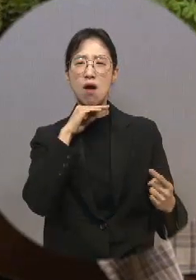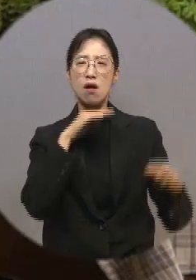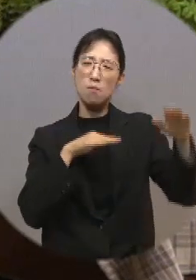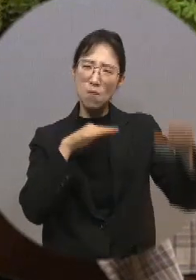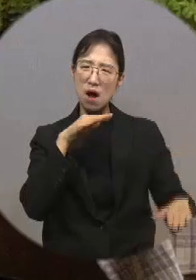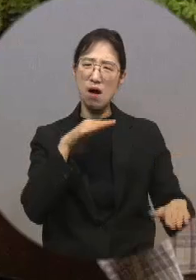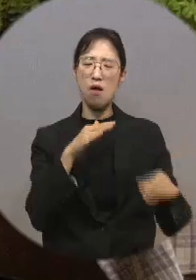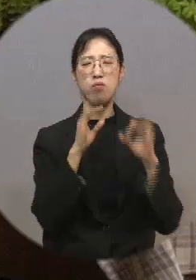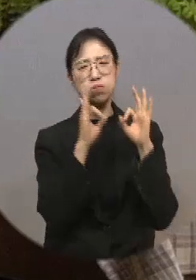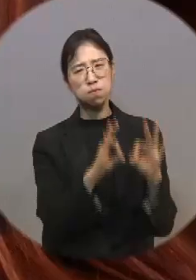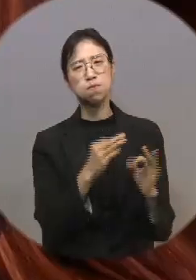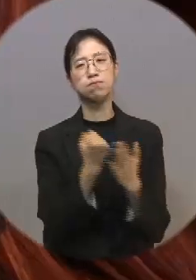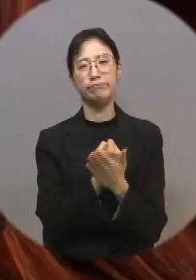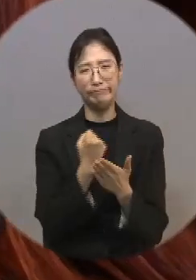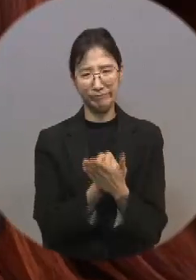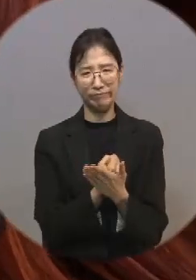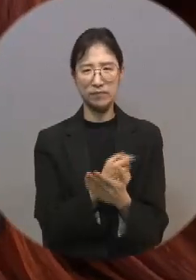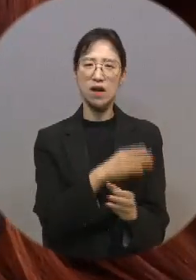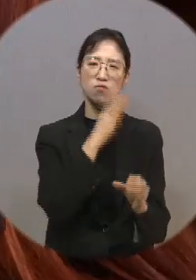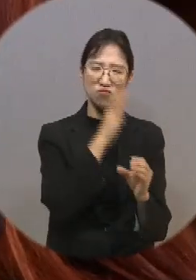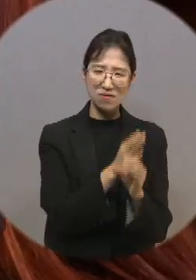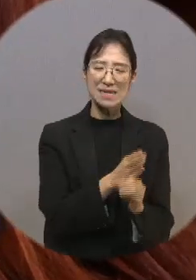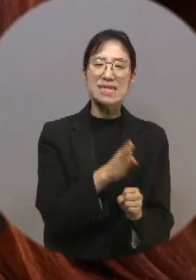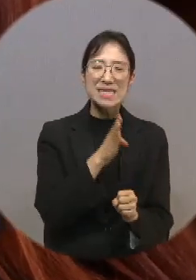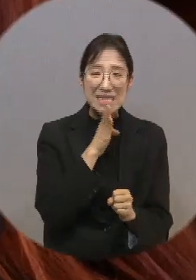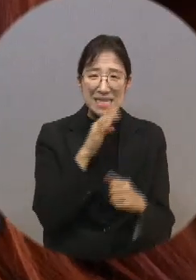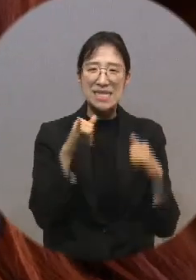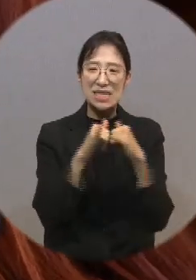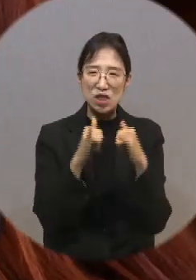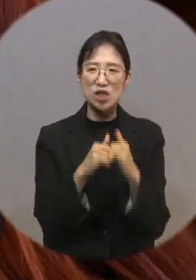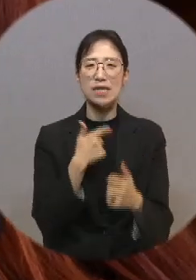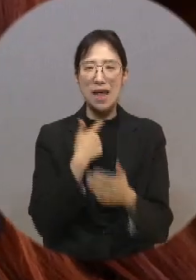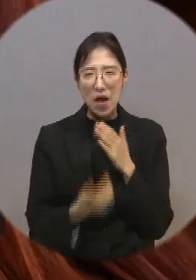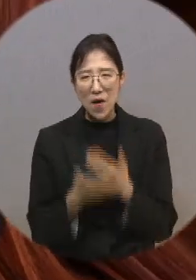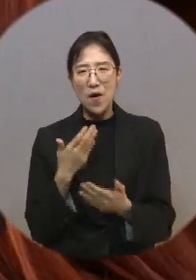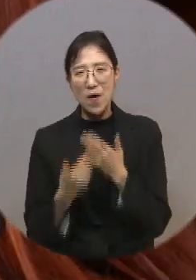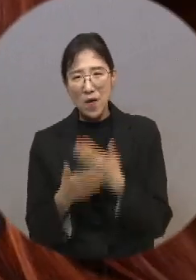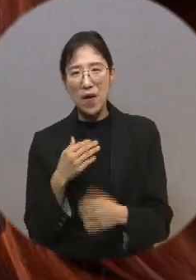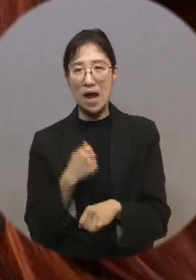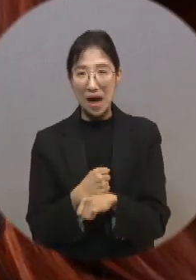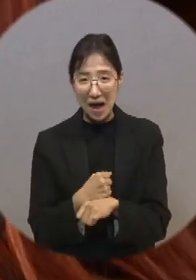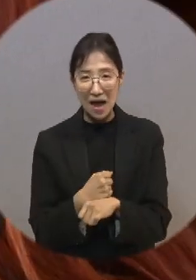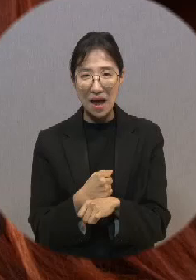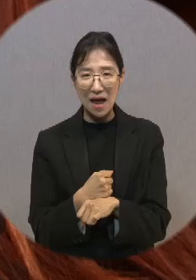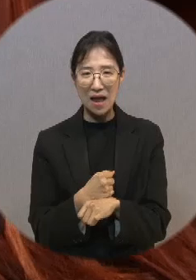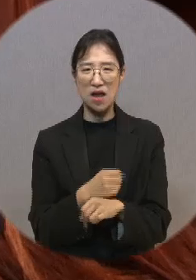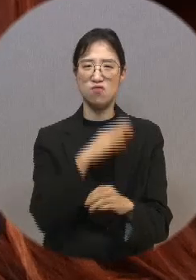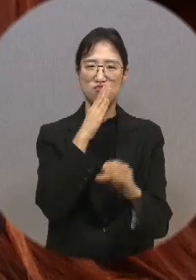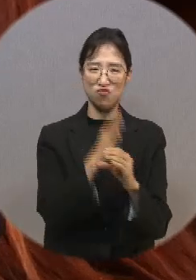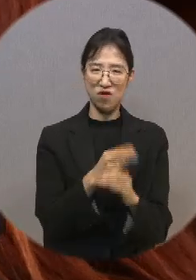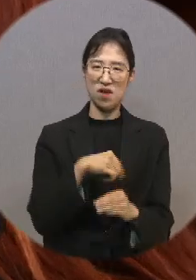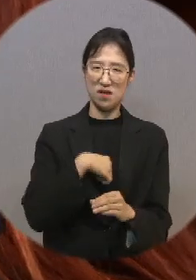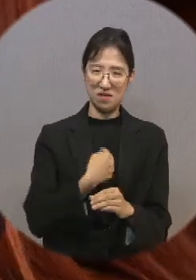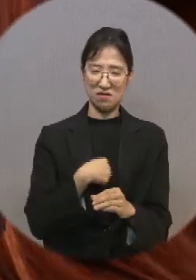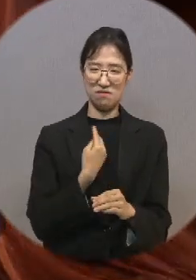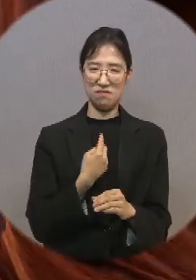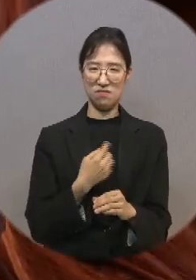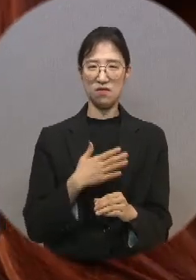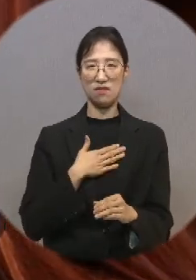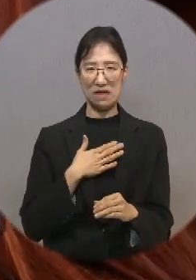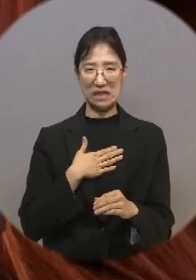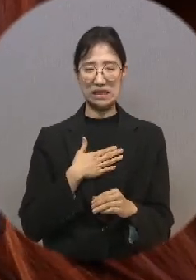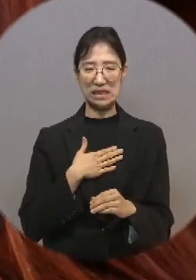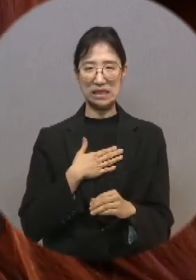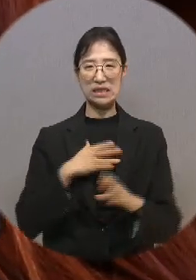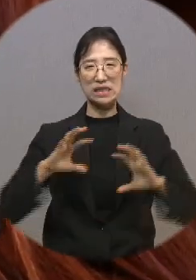좀 안타까웠는데 북한이 좀 실질적인 그런 전쟁 경험을 겪다 보니까 북한 스스로 뭔가 자신들에